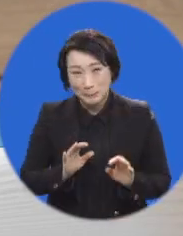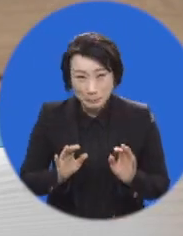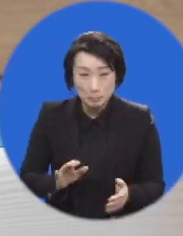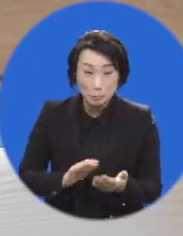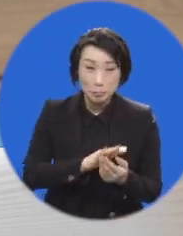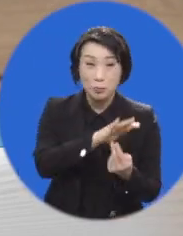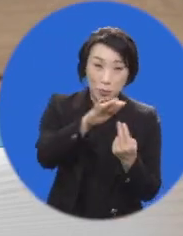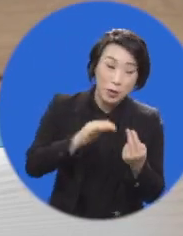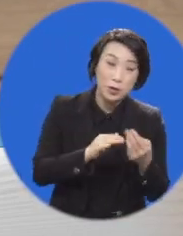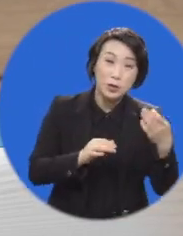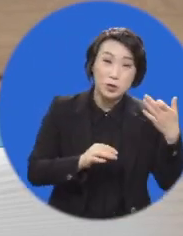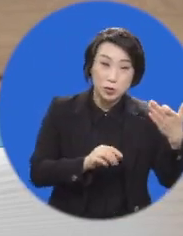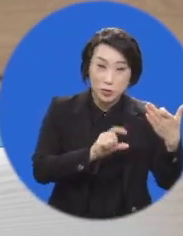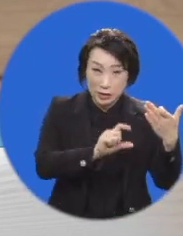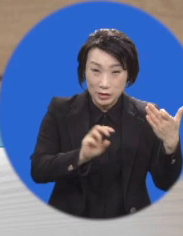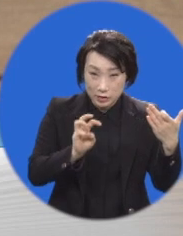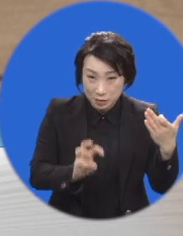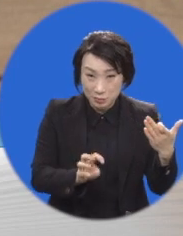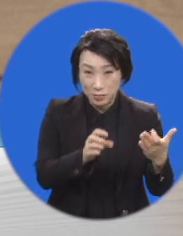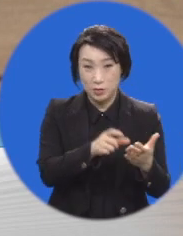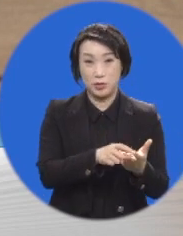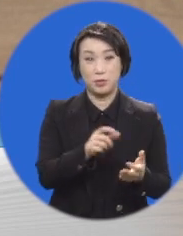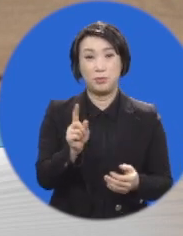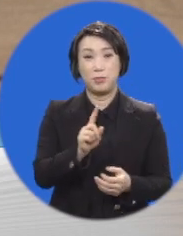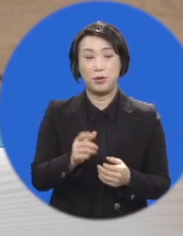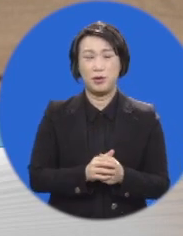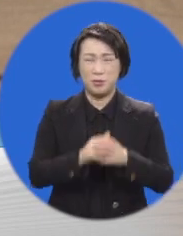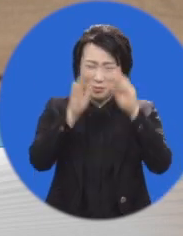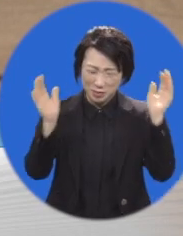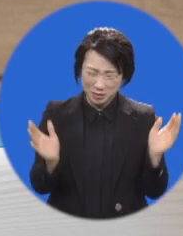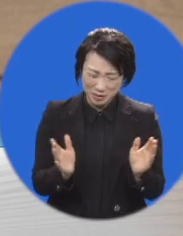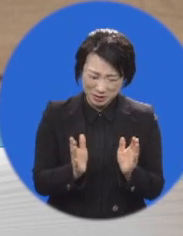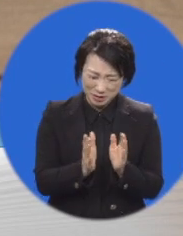요한복음 19장 30절에 다